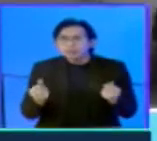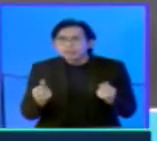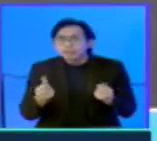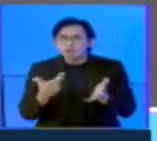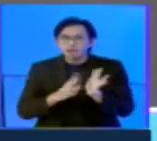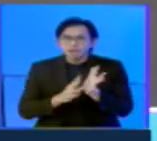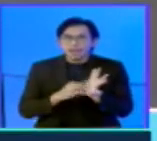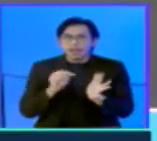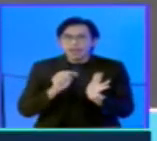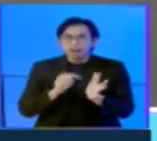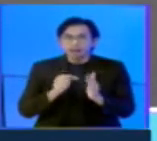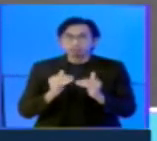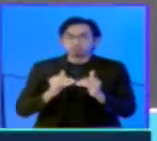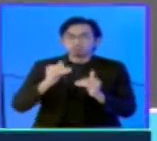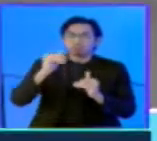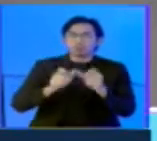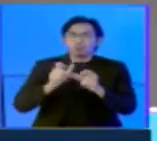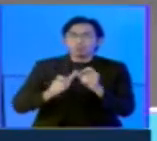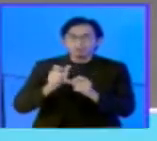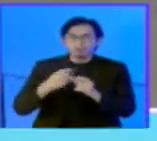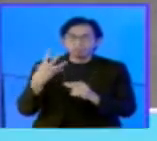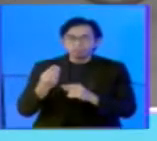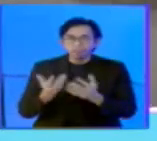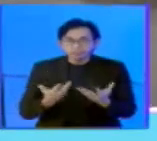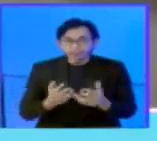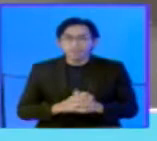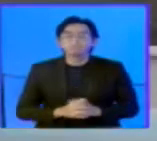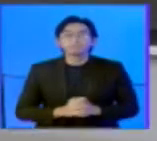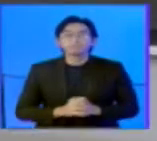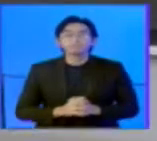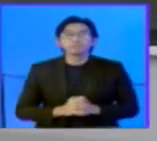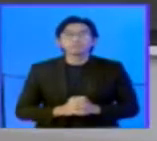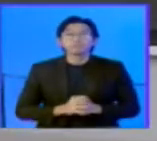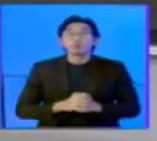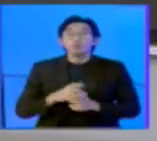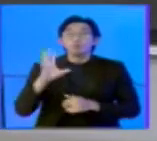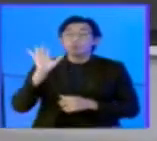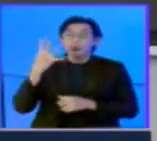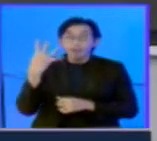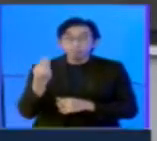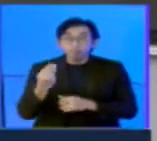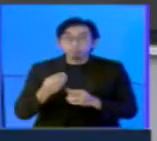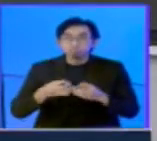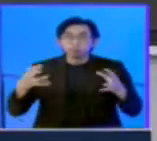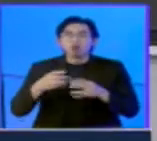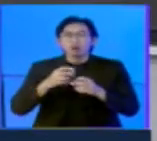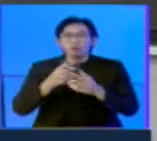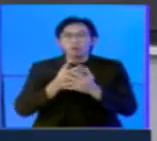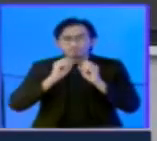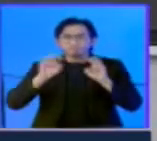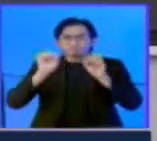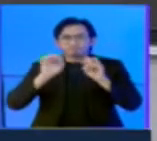pemudik di Kota Tegal. Baik, Pak. Agar tidak terjadi ledakan pemudik, apakah ada imbauan khusus dari Pemkot Tegal